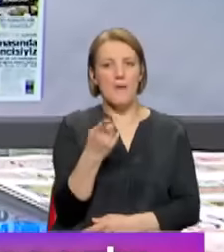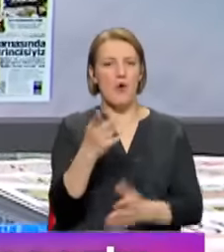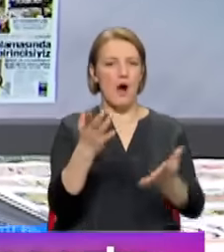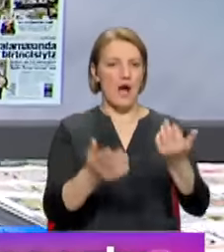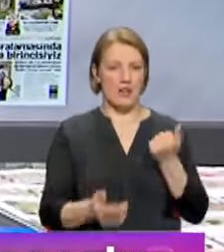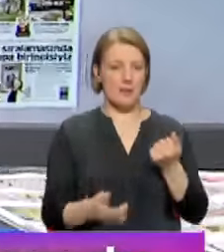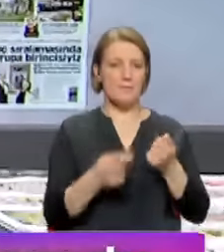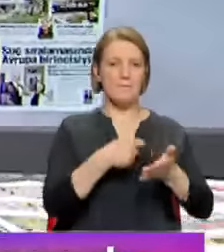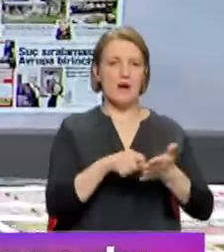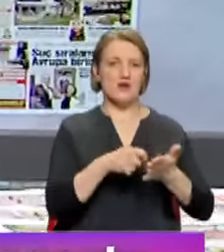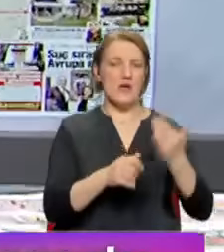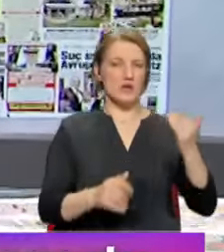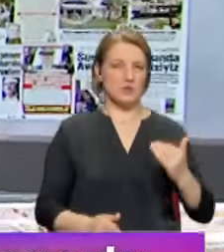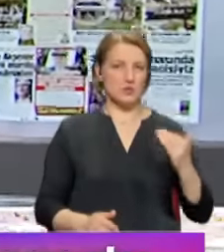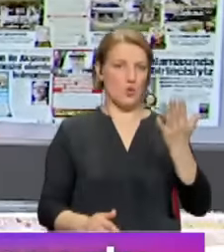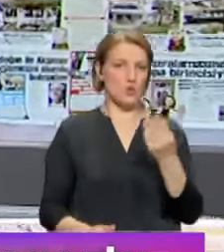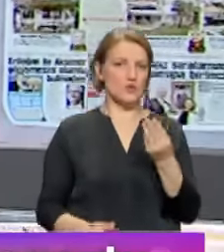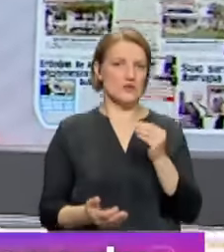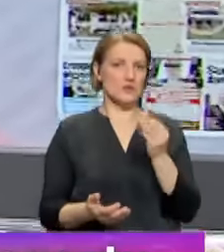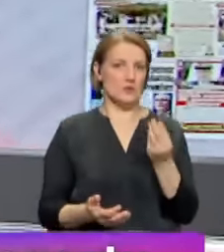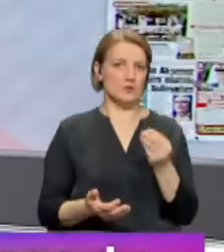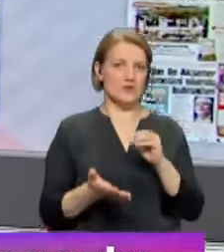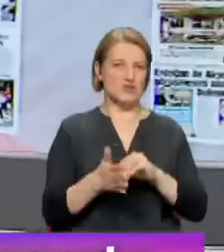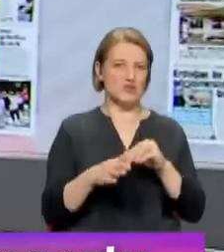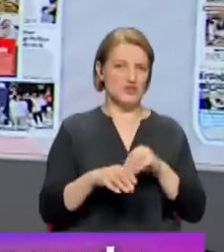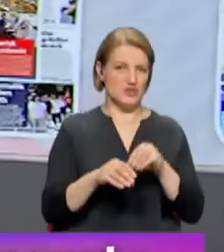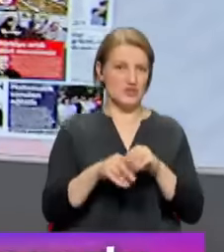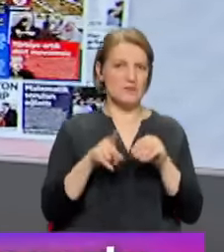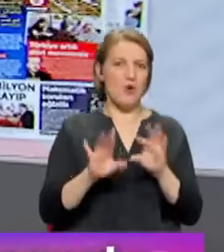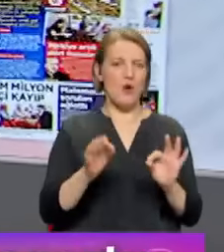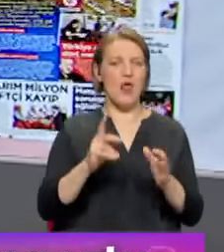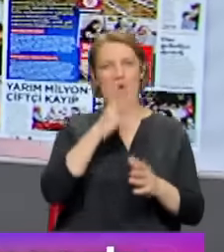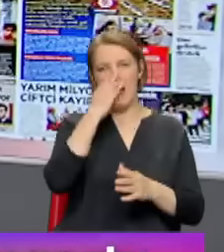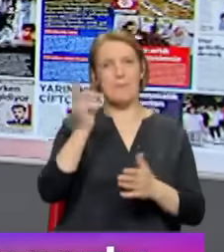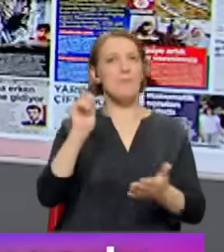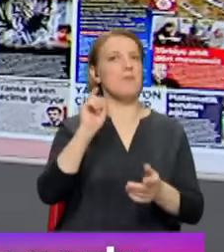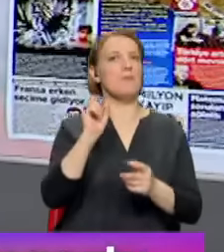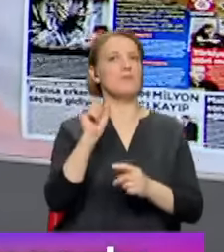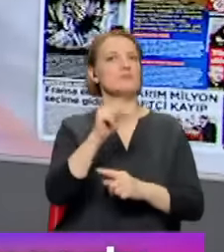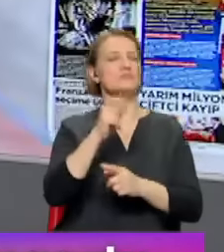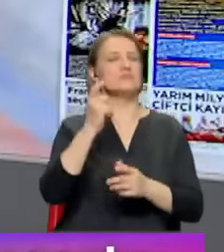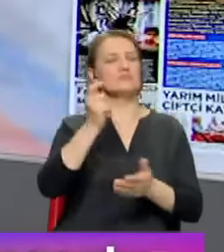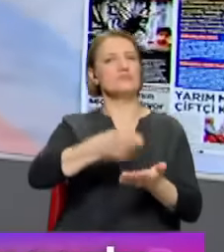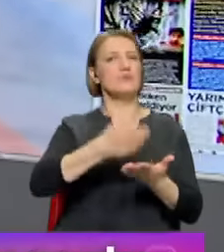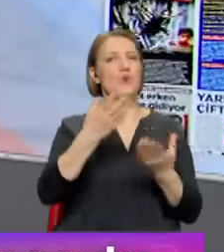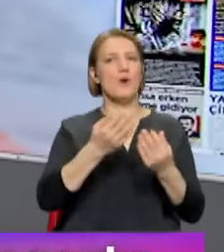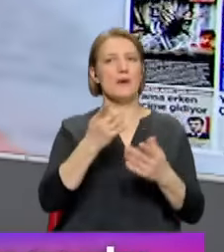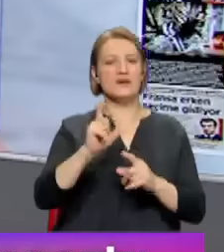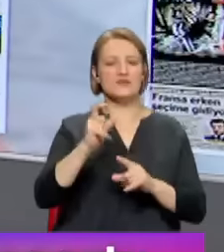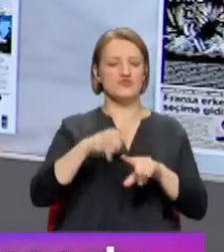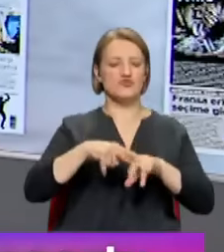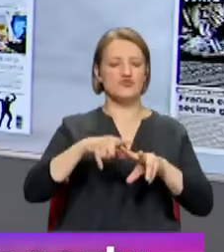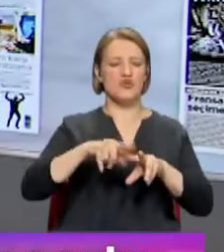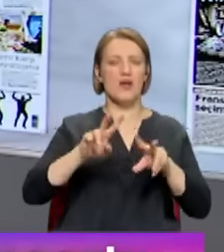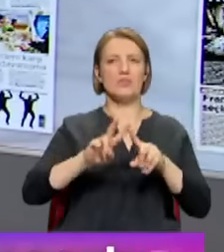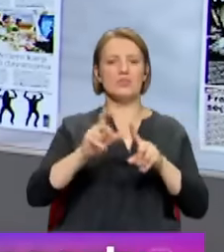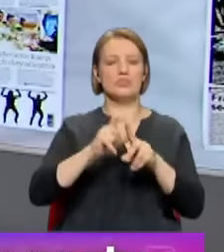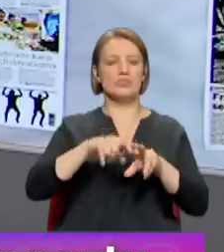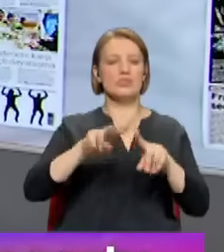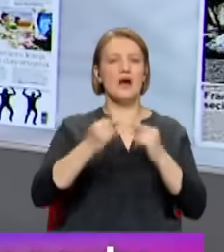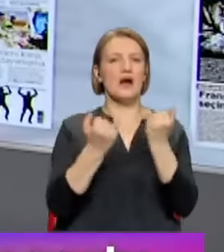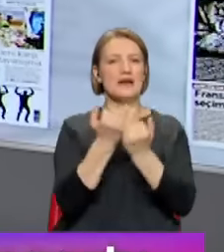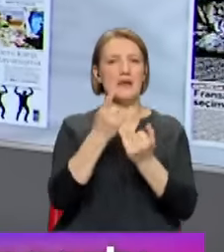aldığı maaşlar düşük olduğu için belki böyle bir ikramiye yapmış olabilir. Şimdi Devam edelim. Candan kardeşler, biliyorsunuz bir